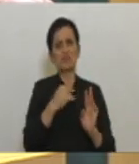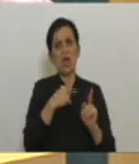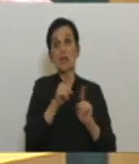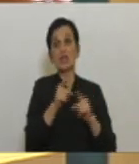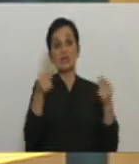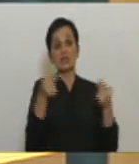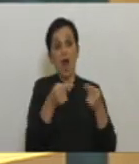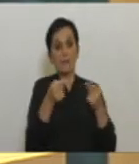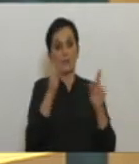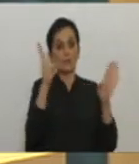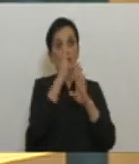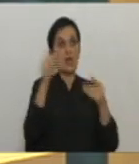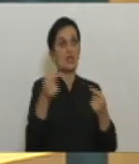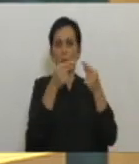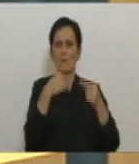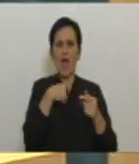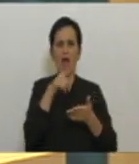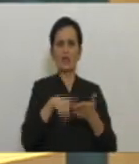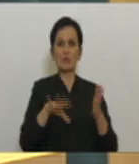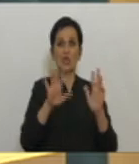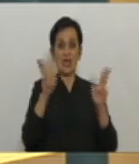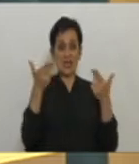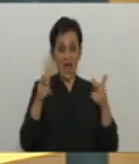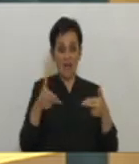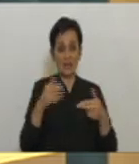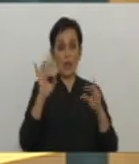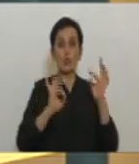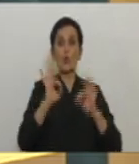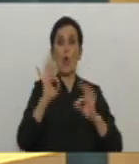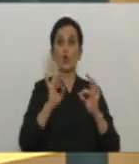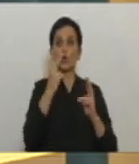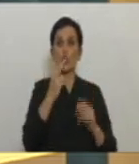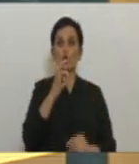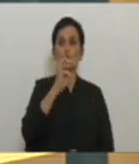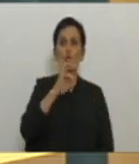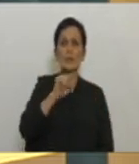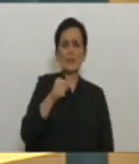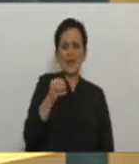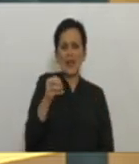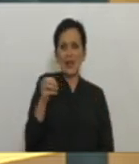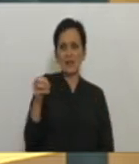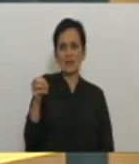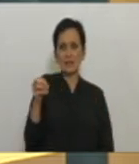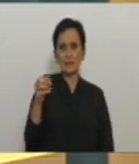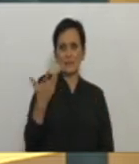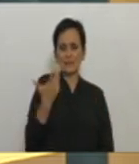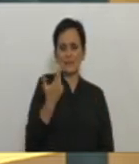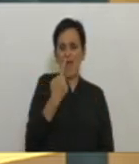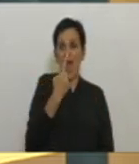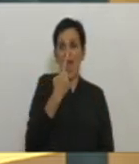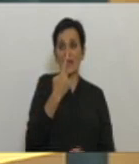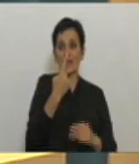დამთხოვების ამჯერა. ამ დამთხოვების რომ გადათვალო, პროცენტული მაჩვენებელი არის 0.0 რაღაც. აი რაოდენობა 1